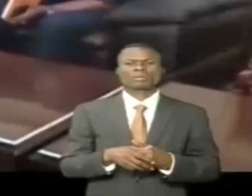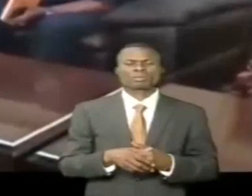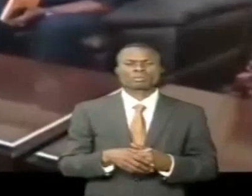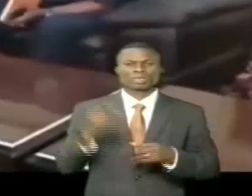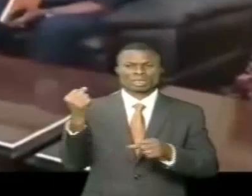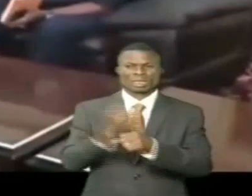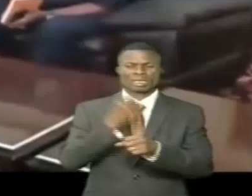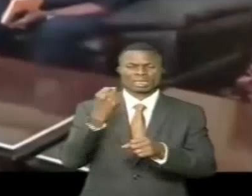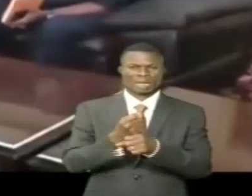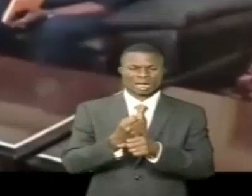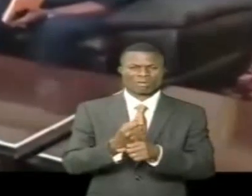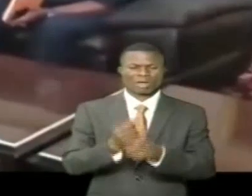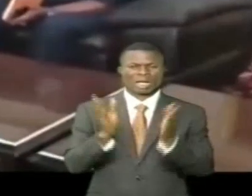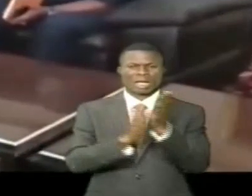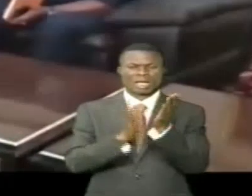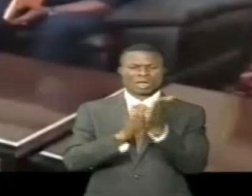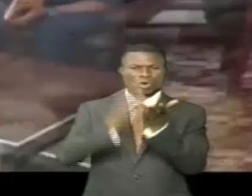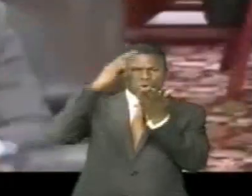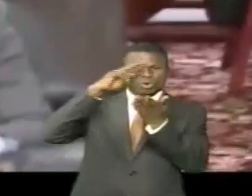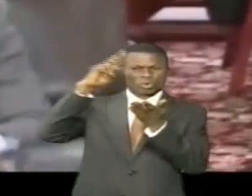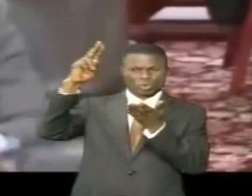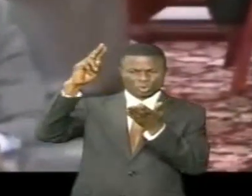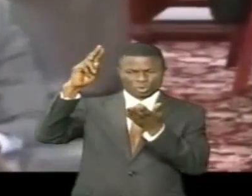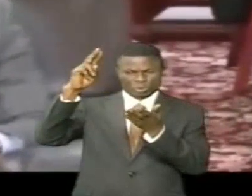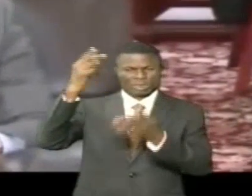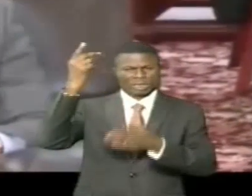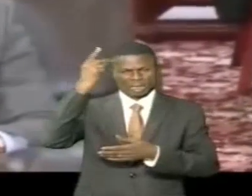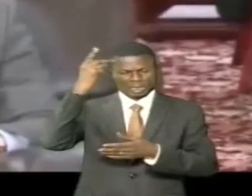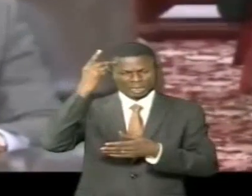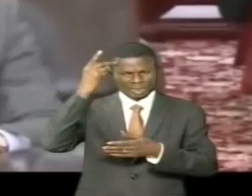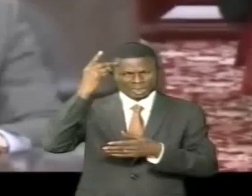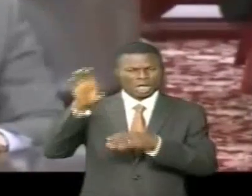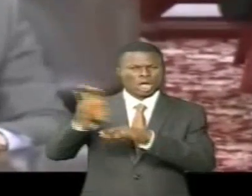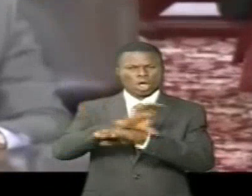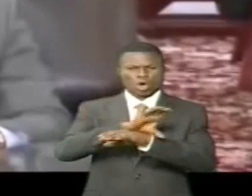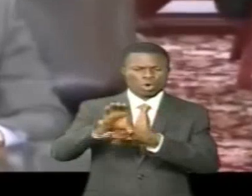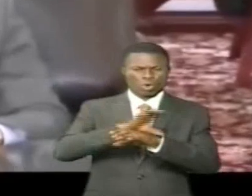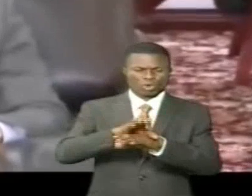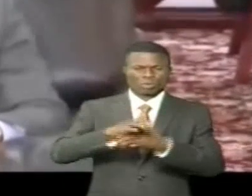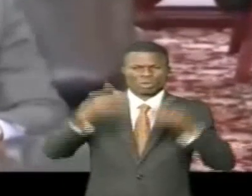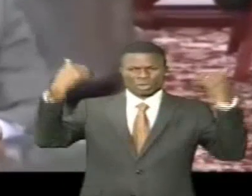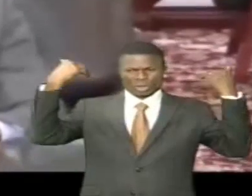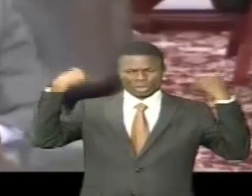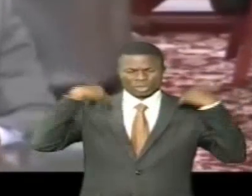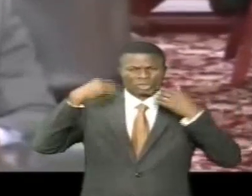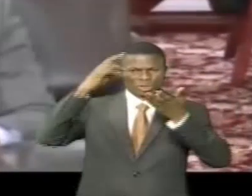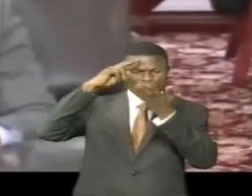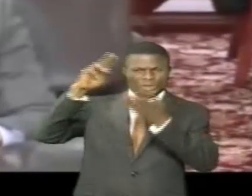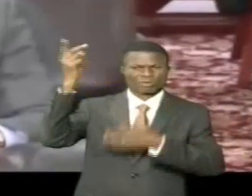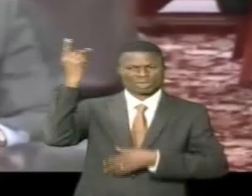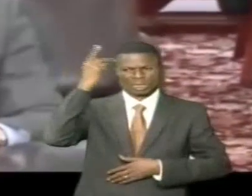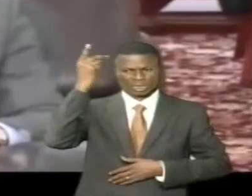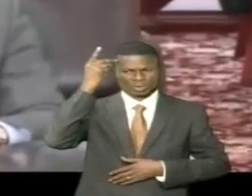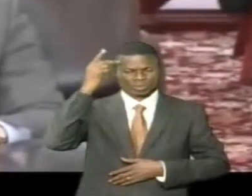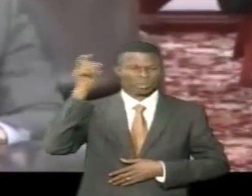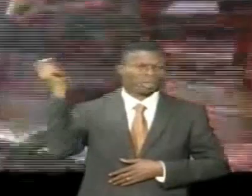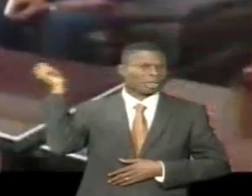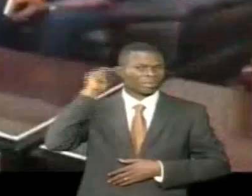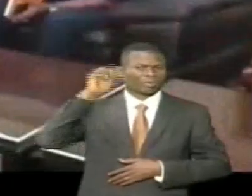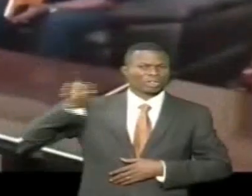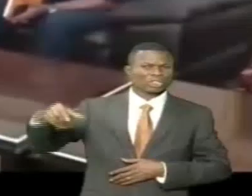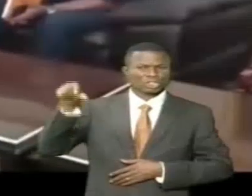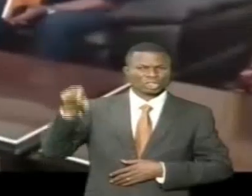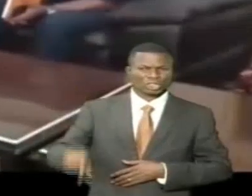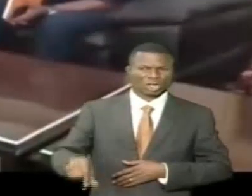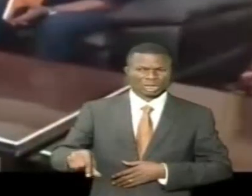des universités et instituts supérieurs préoccupe le corps administratif de l'Université de Kinshasa. Le professeur Jean-Jacques